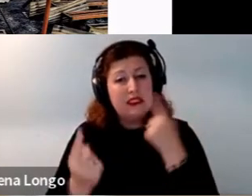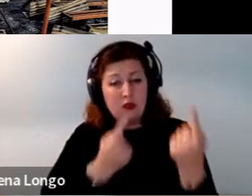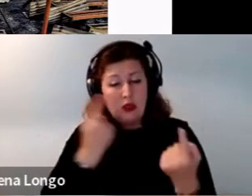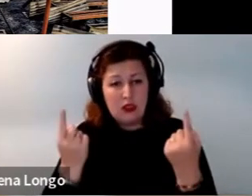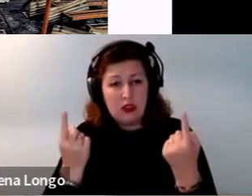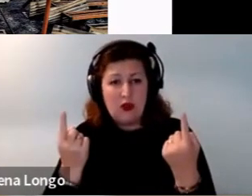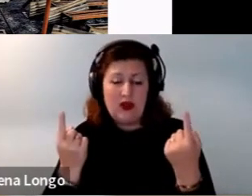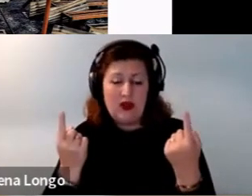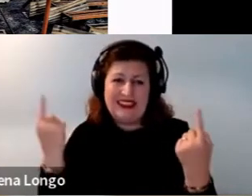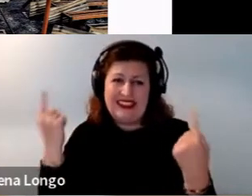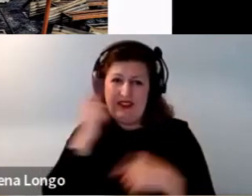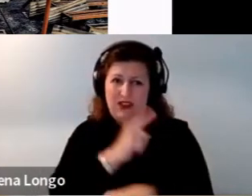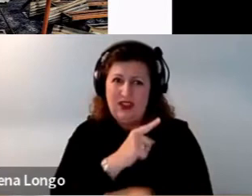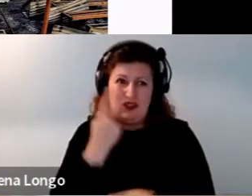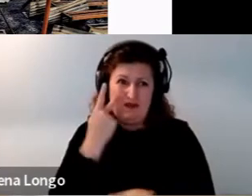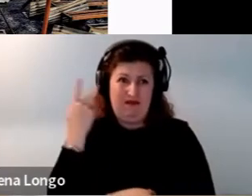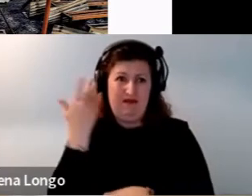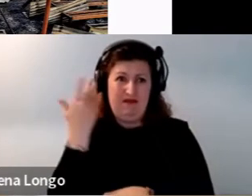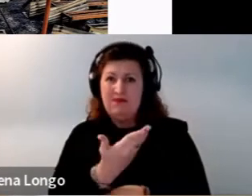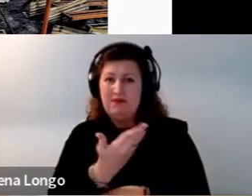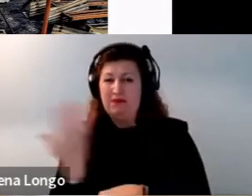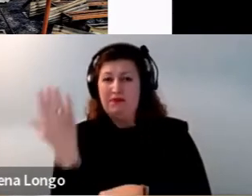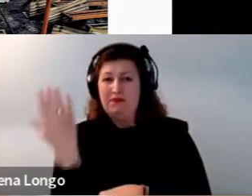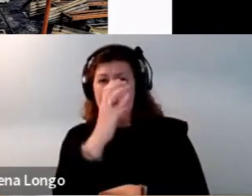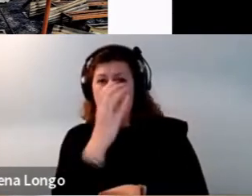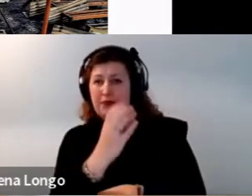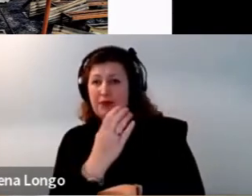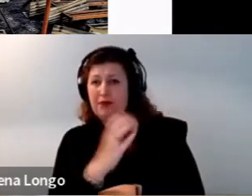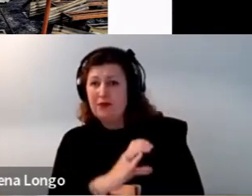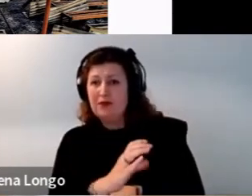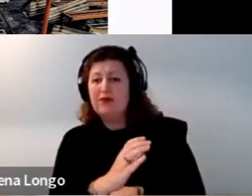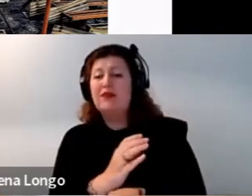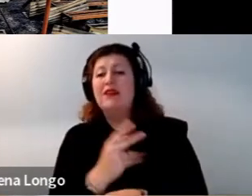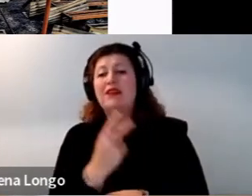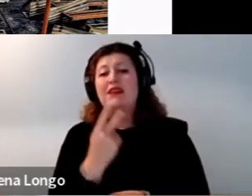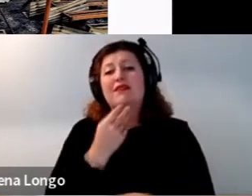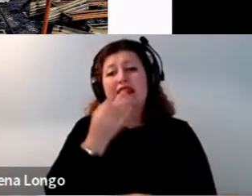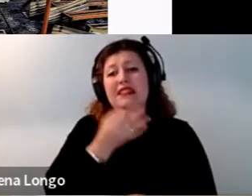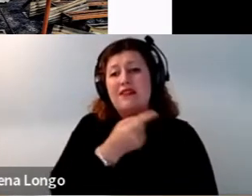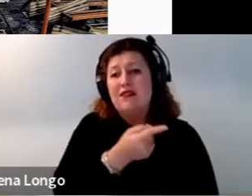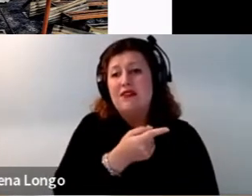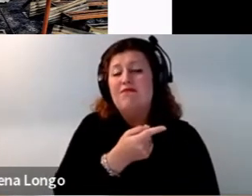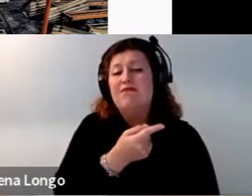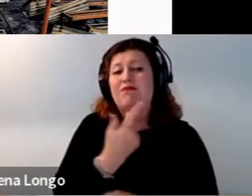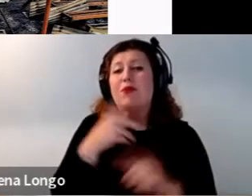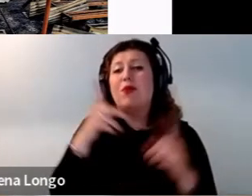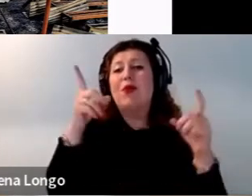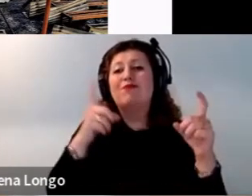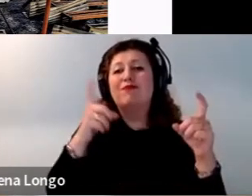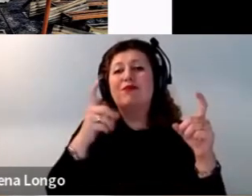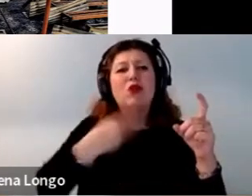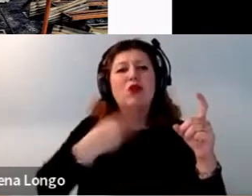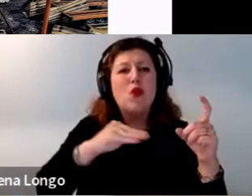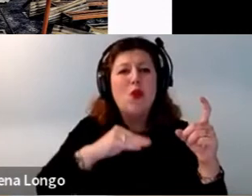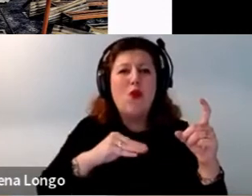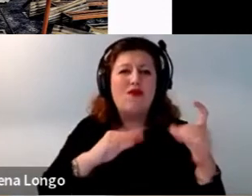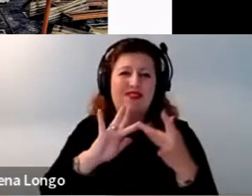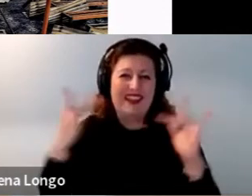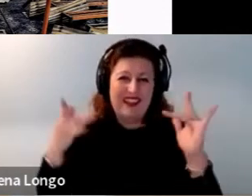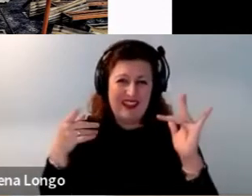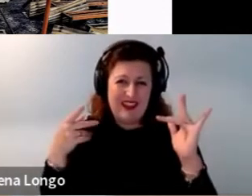una brevissima selezione nelle immagini catturate dal web.